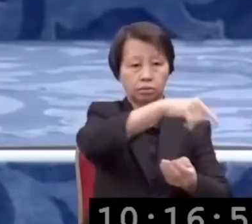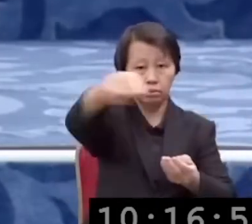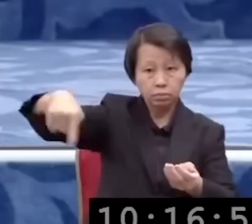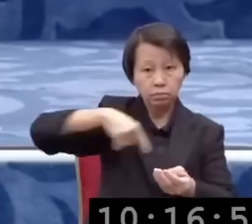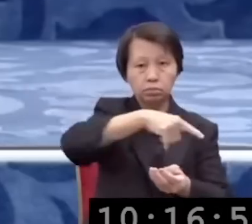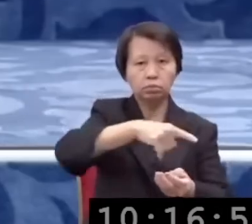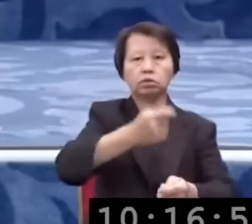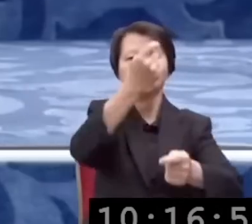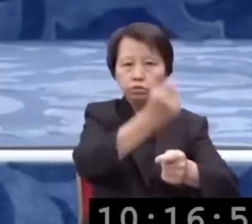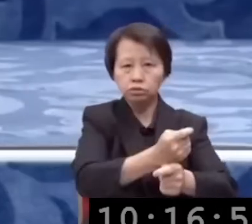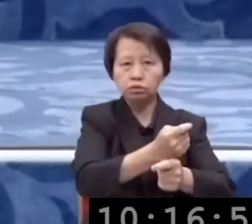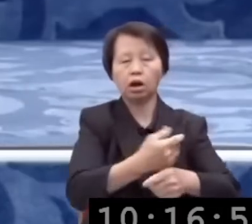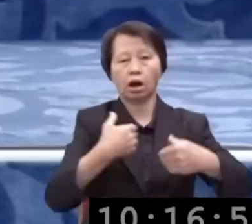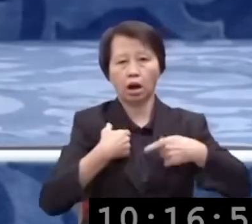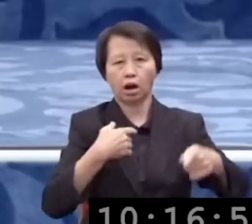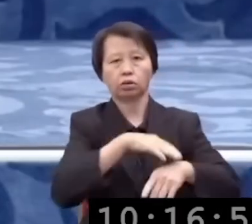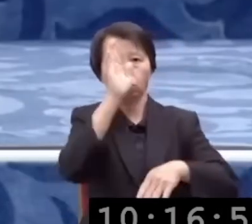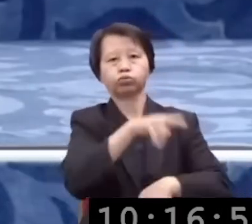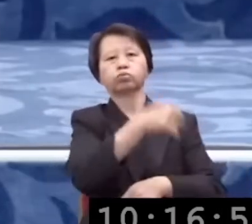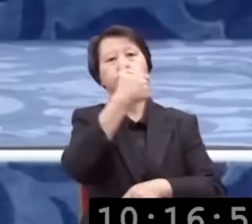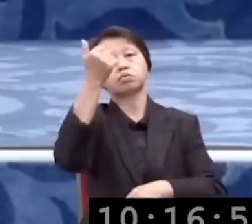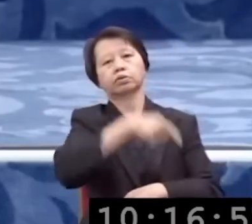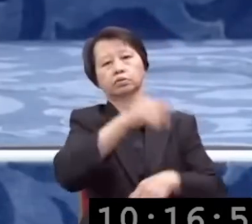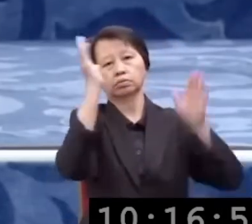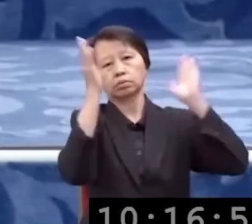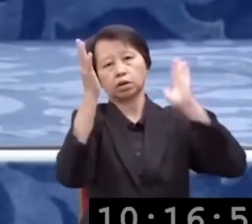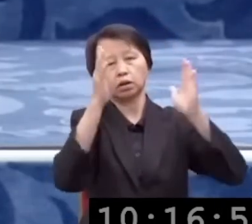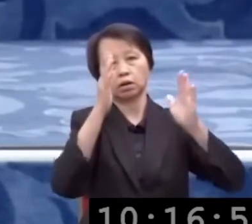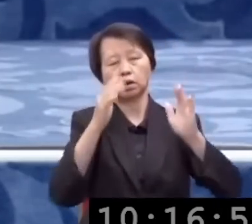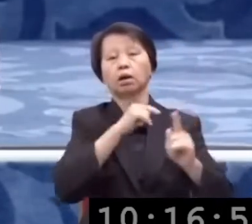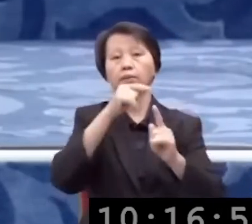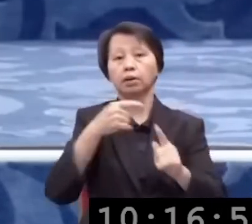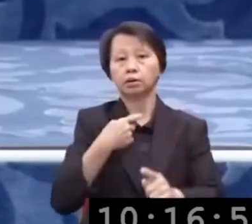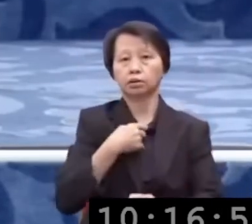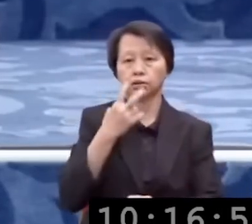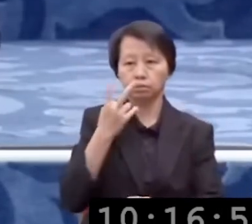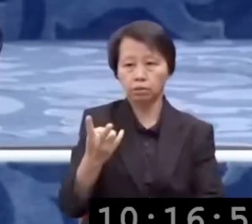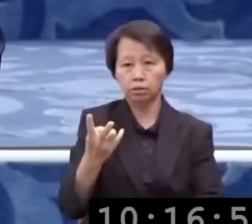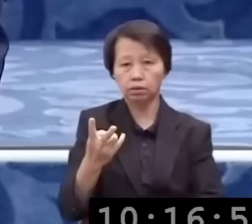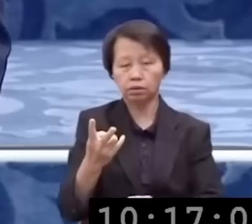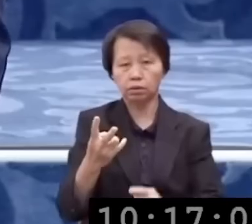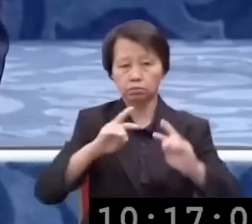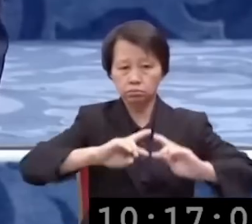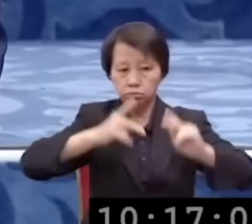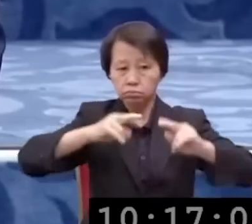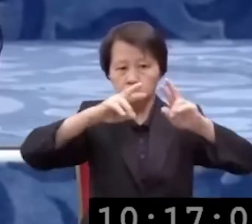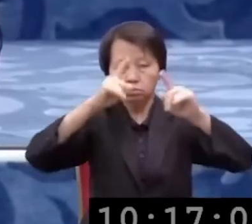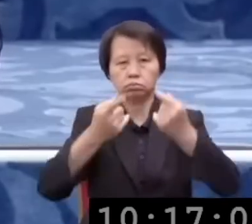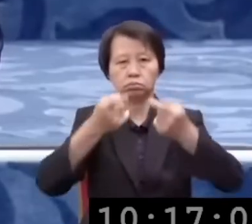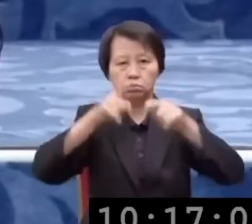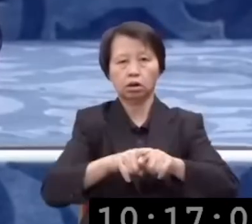masih tetap ada kelebihan dan bila kita tengok antara lonjakan yang